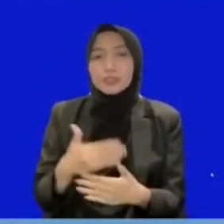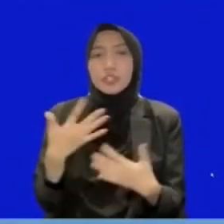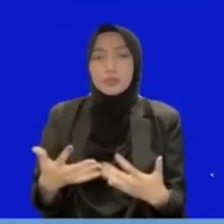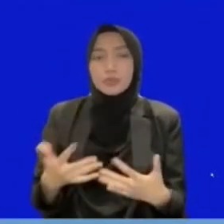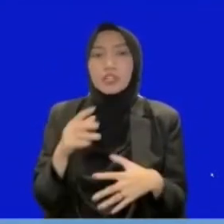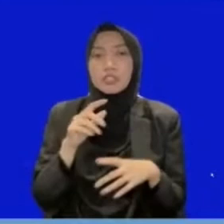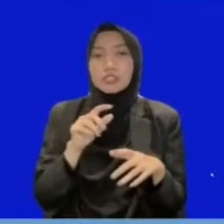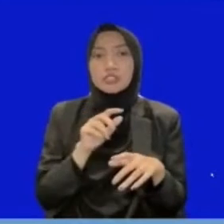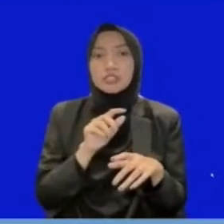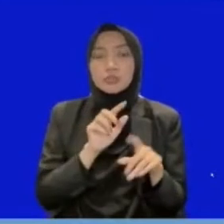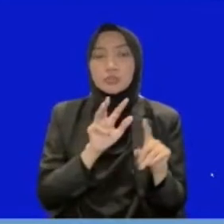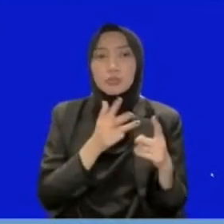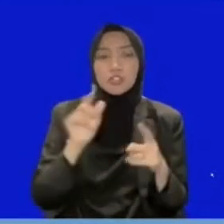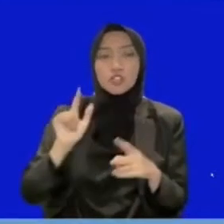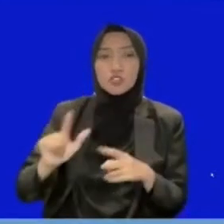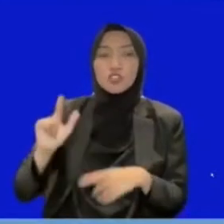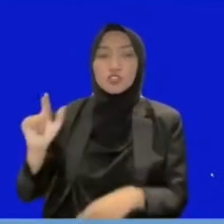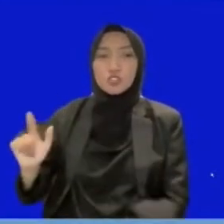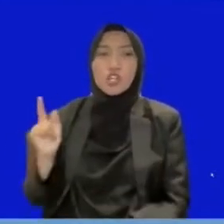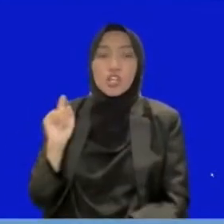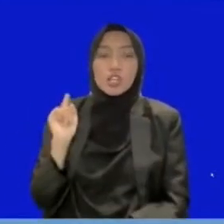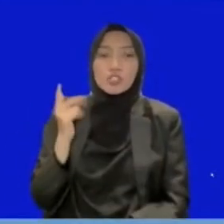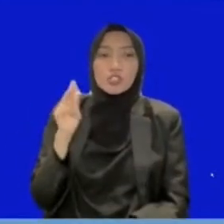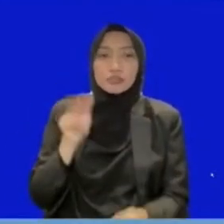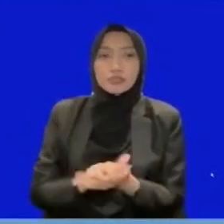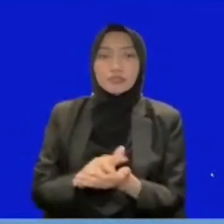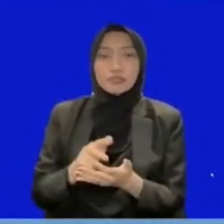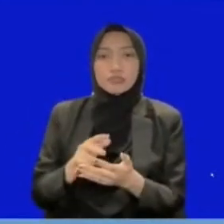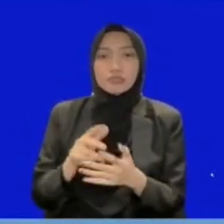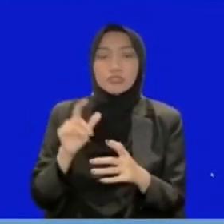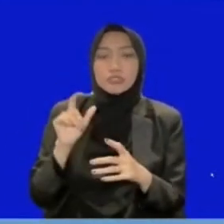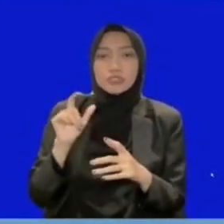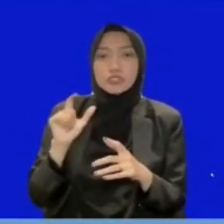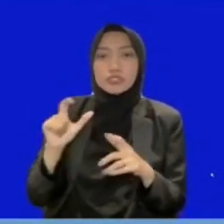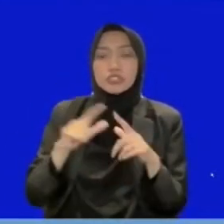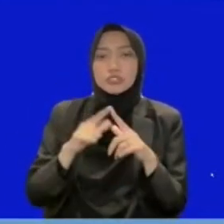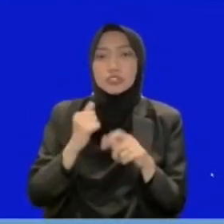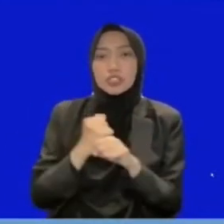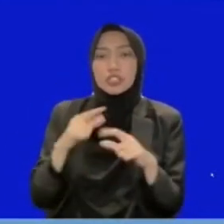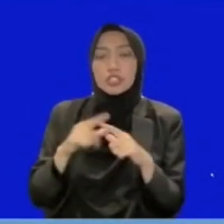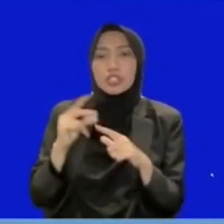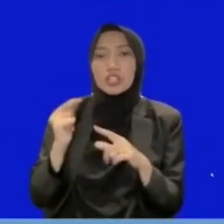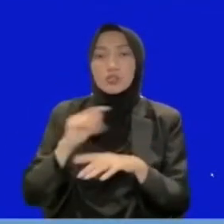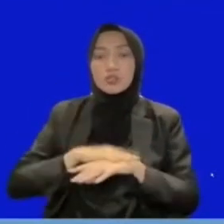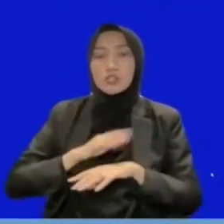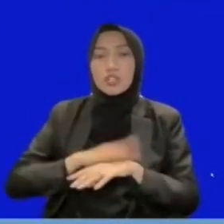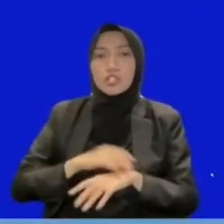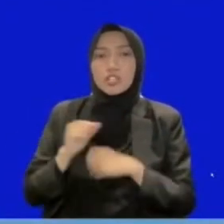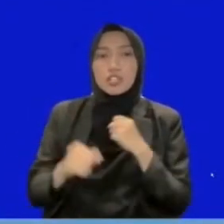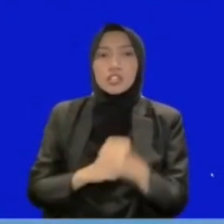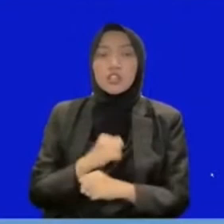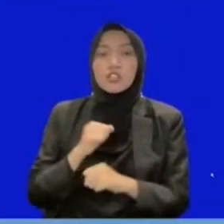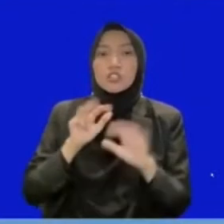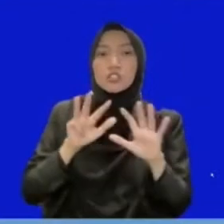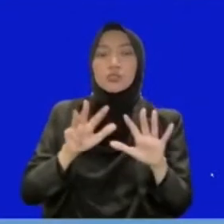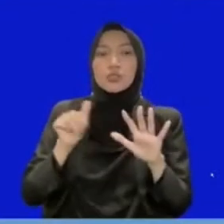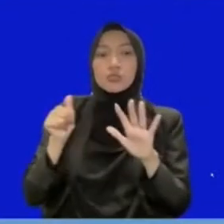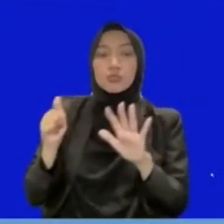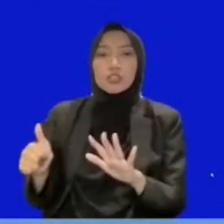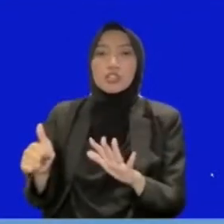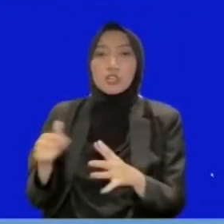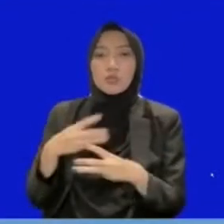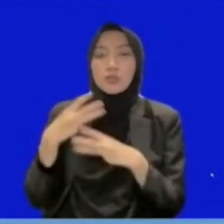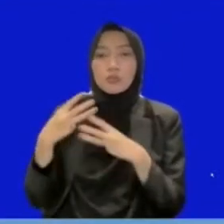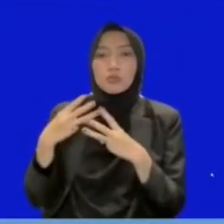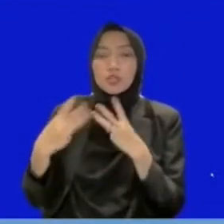tahun 1977 itu sudah ditetapkan sebagai cagar budaya, kemudian di tahun 96 itu ditetapkan menjadi